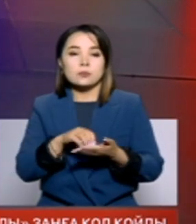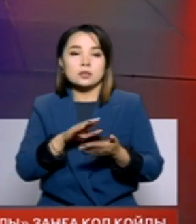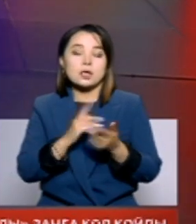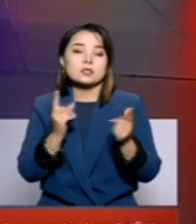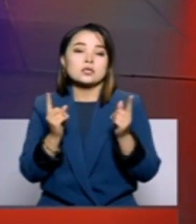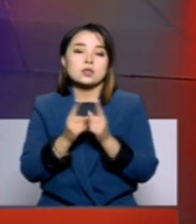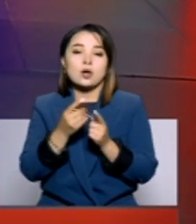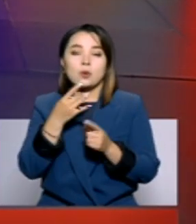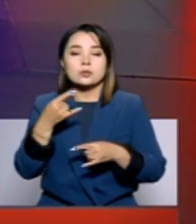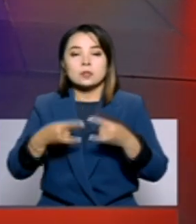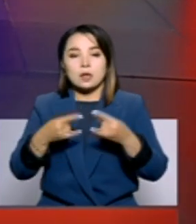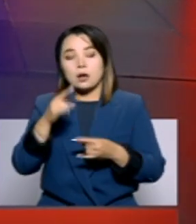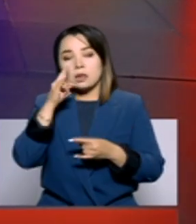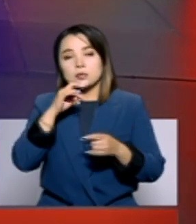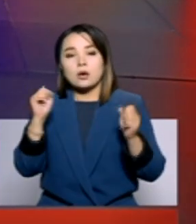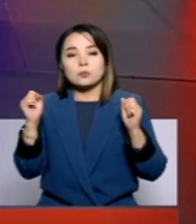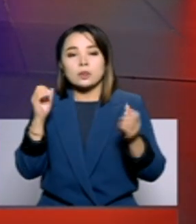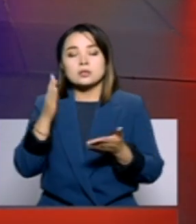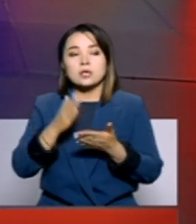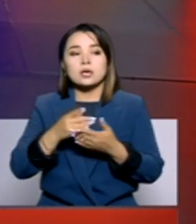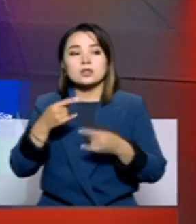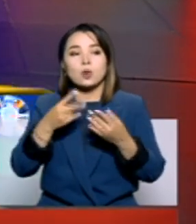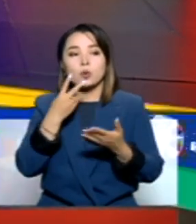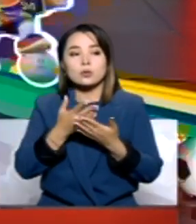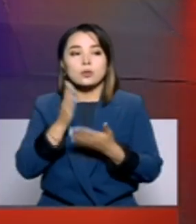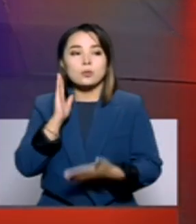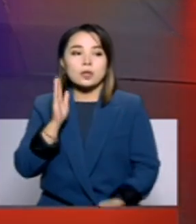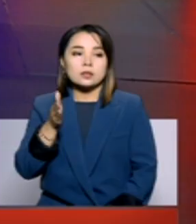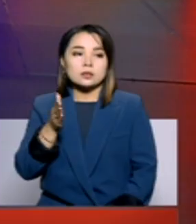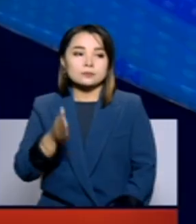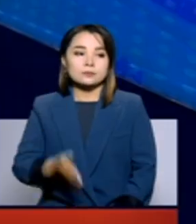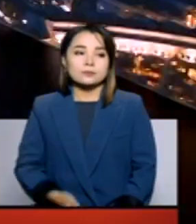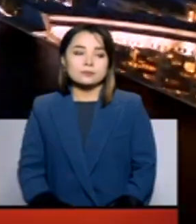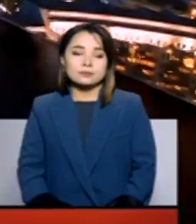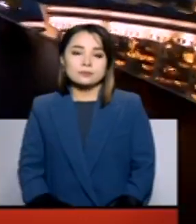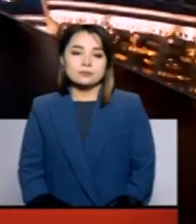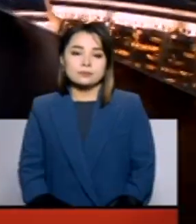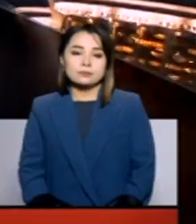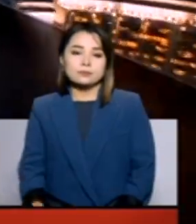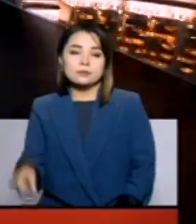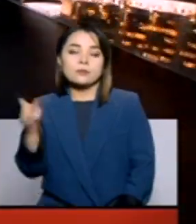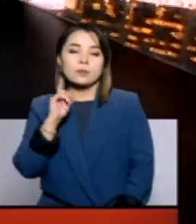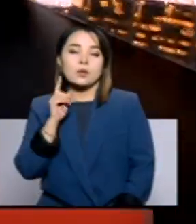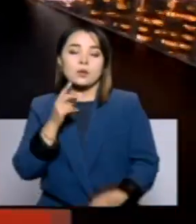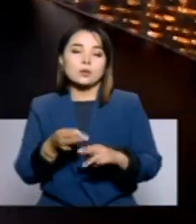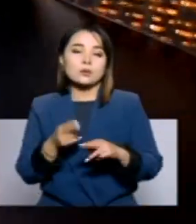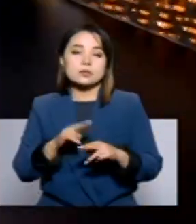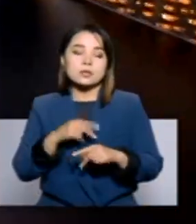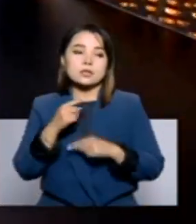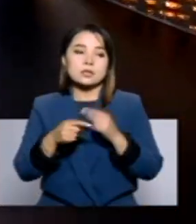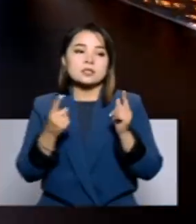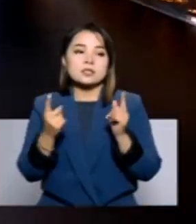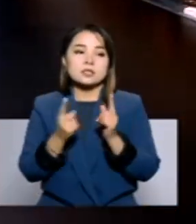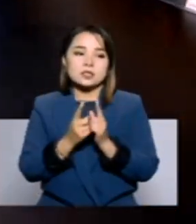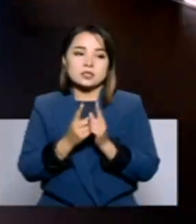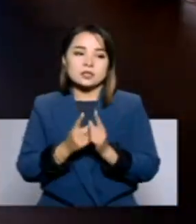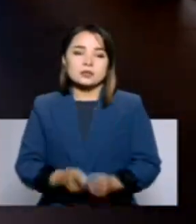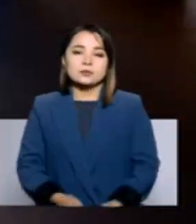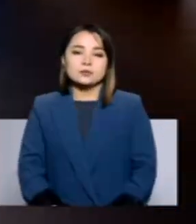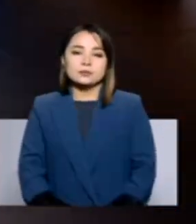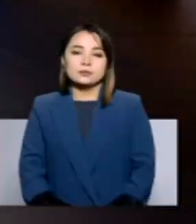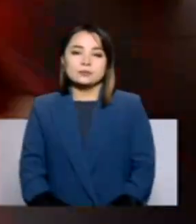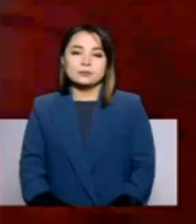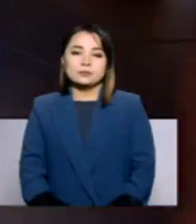Кездесуді ұлттық арна да Қазспортта тікелей эфирде көрсетеді. Бүгінге осы. Аман сау болайық ағайын.